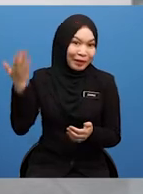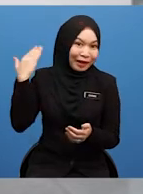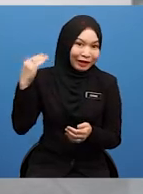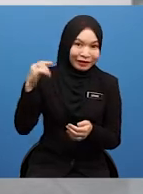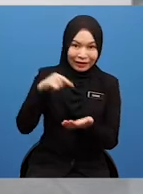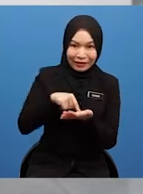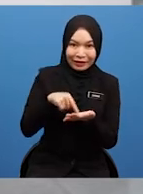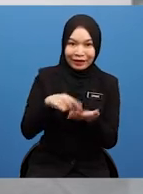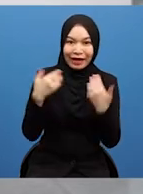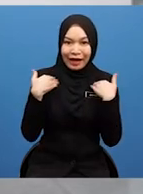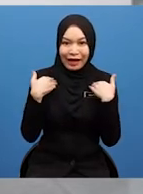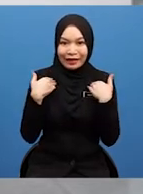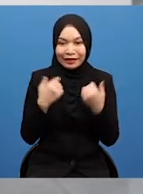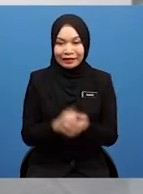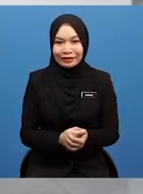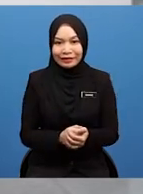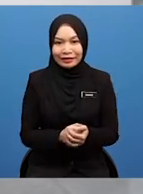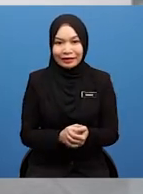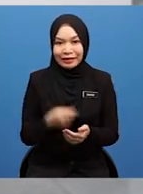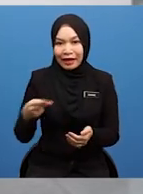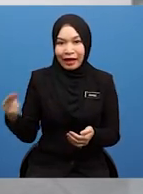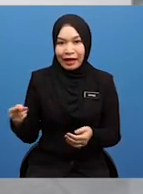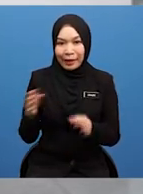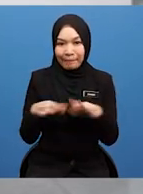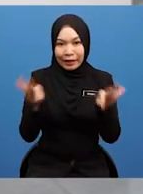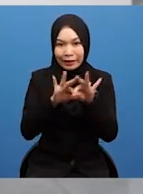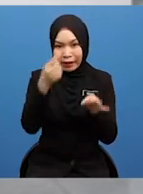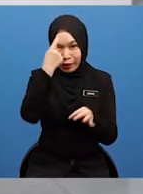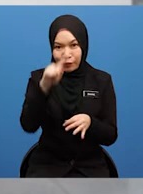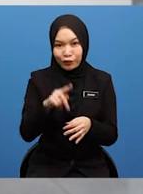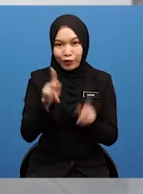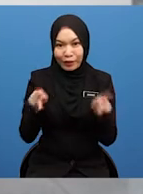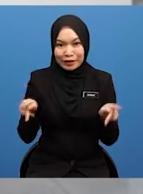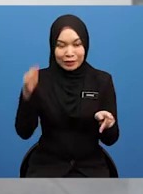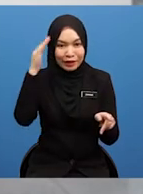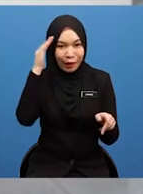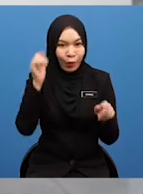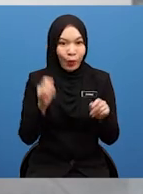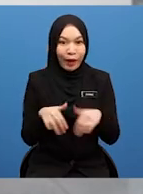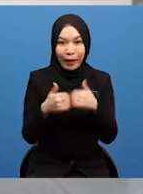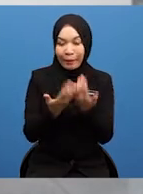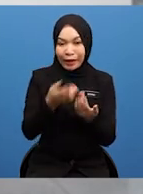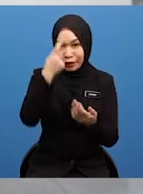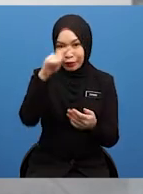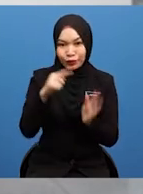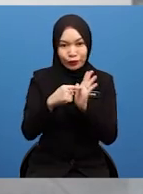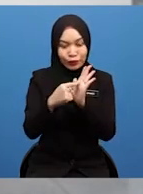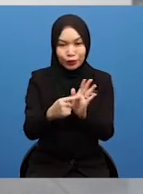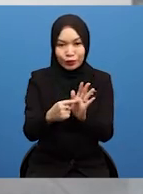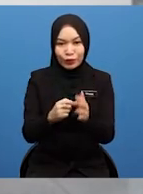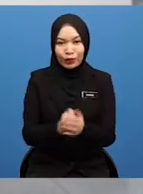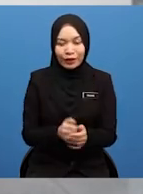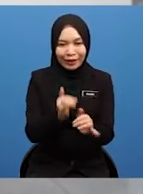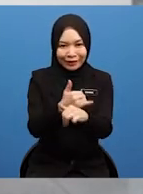mekar penting yang perlu diambil kira ialah pelajar hendaklah memperagakan karya dengan kemas dan